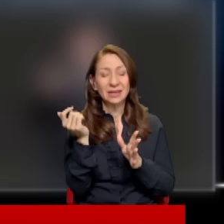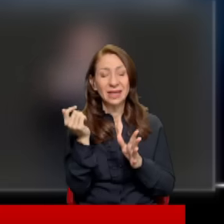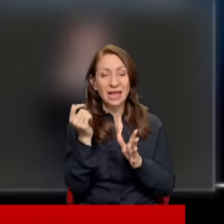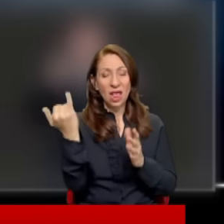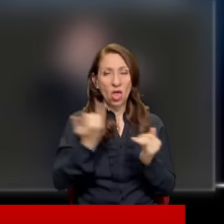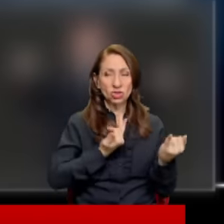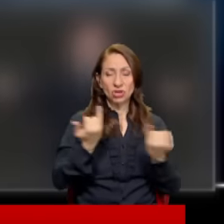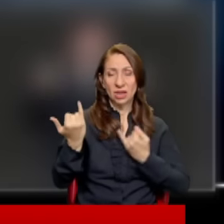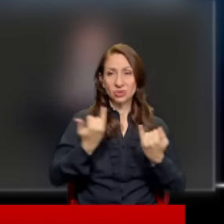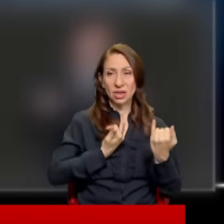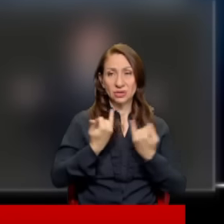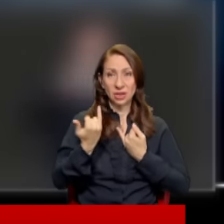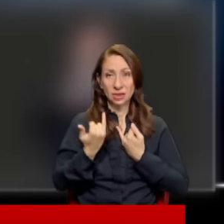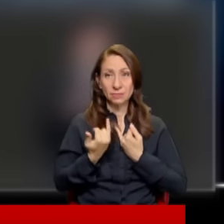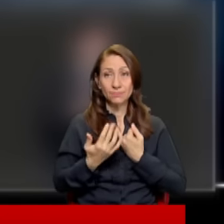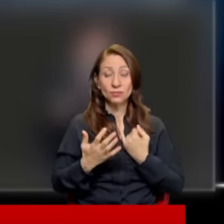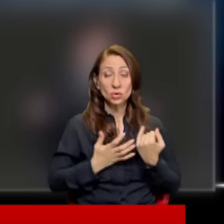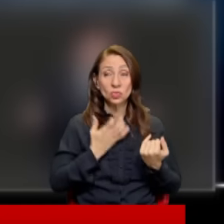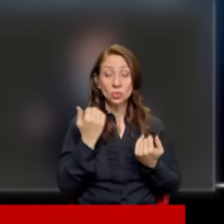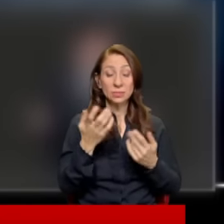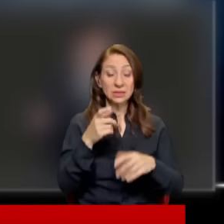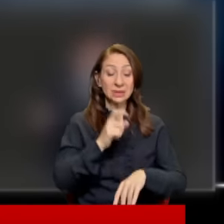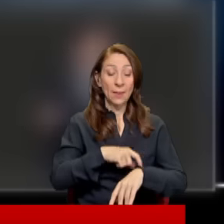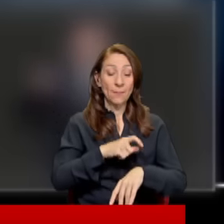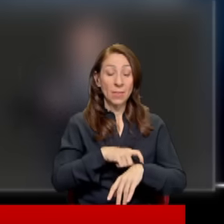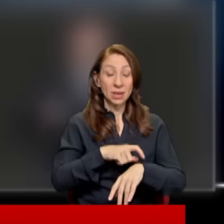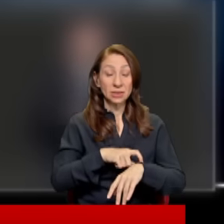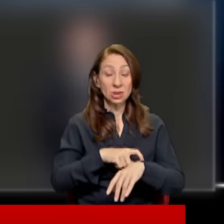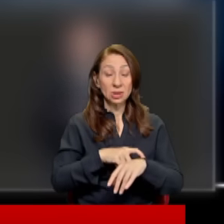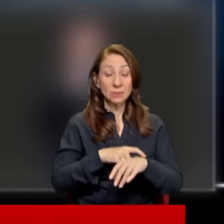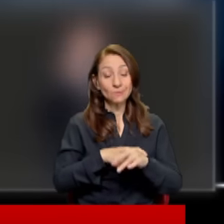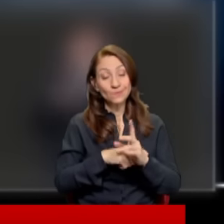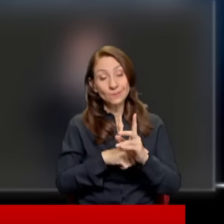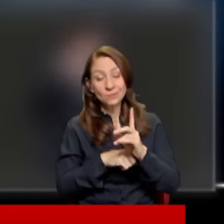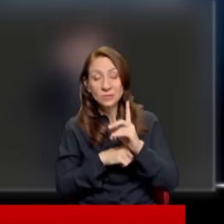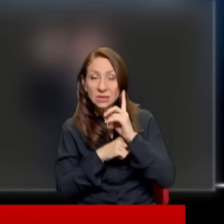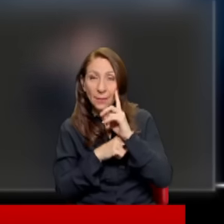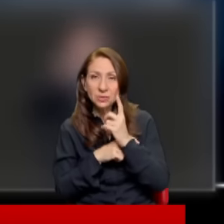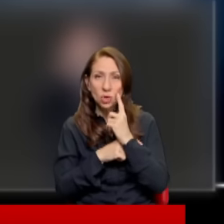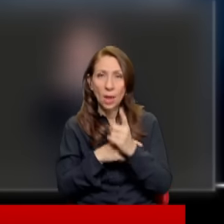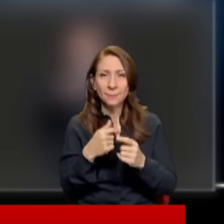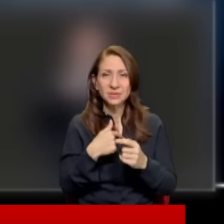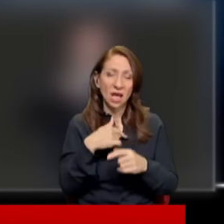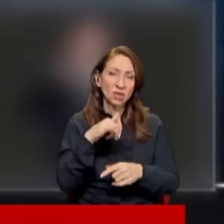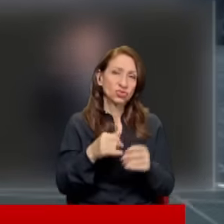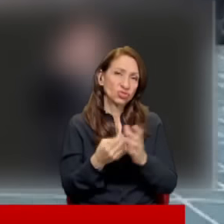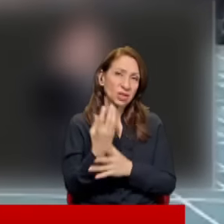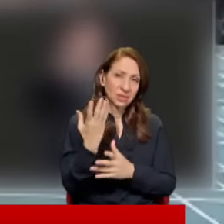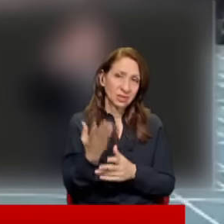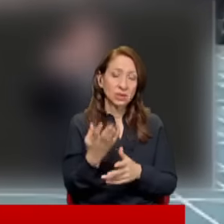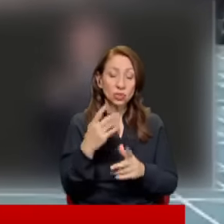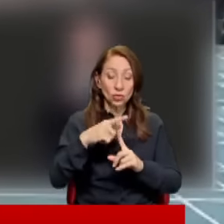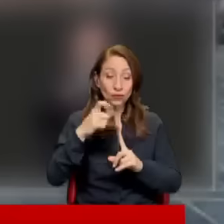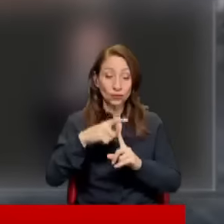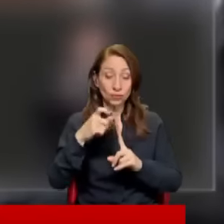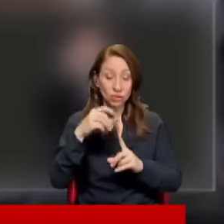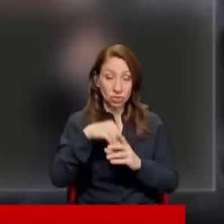eleştiriye uğradık maalesef zaman öngörüler imizde bizi aklı çıkardı